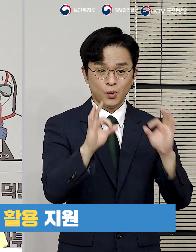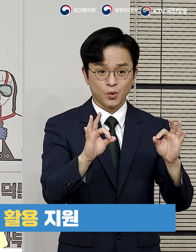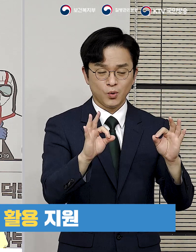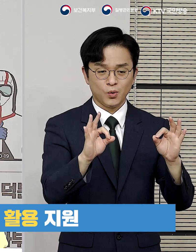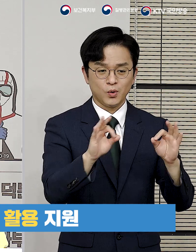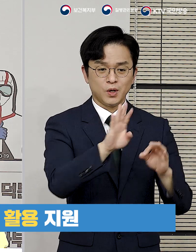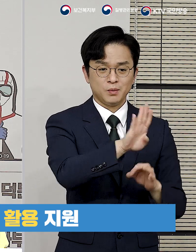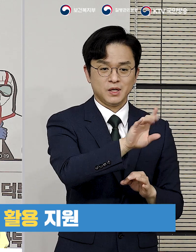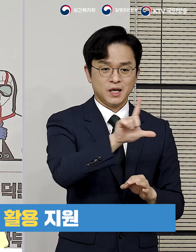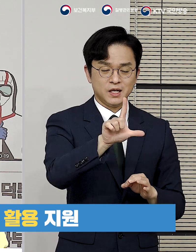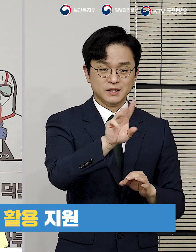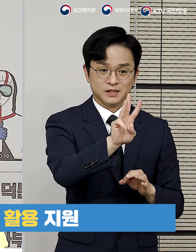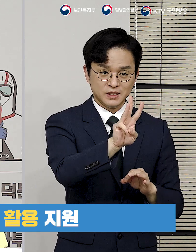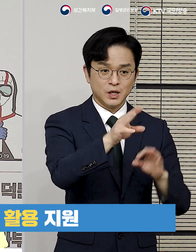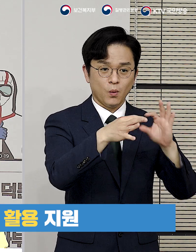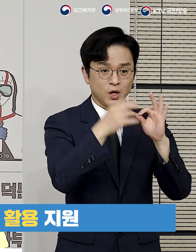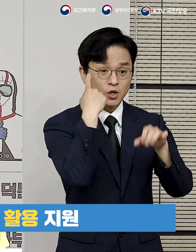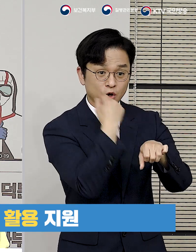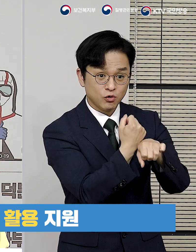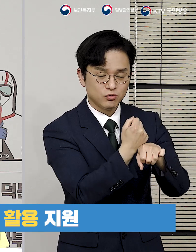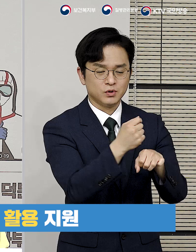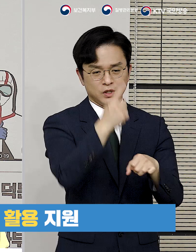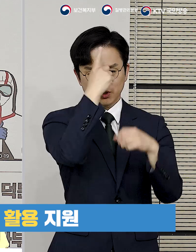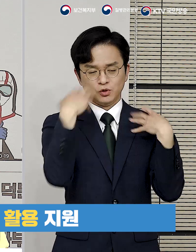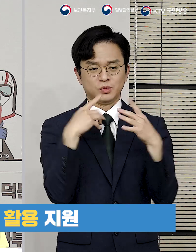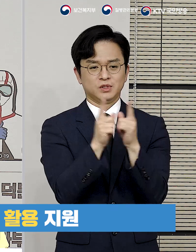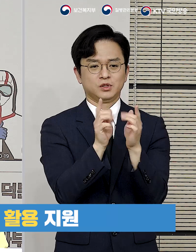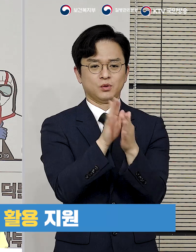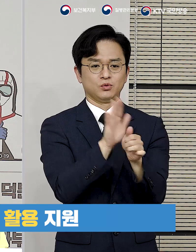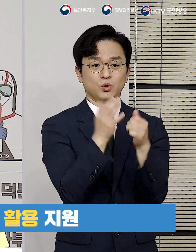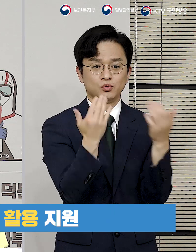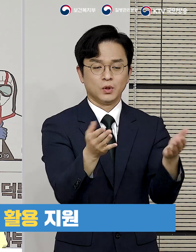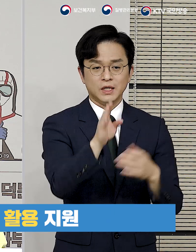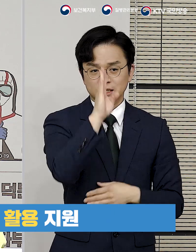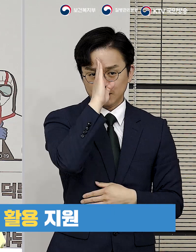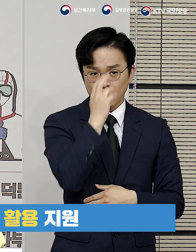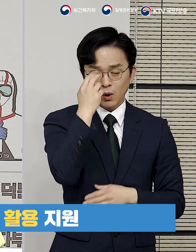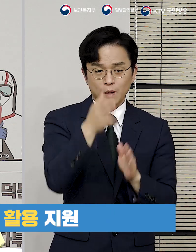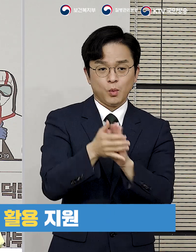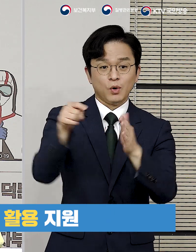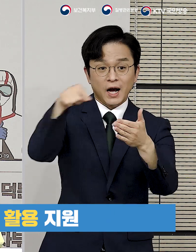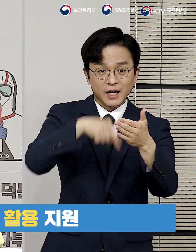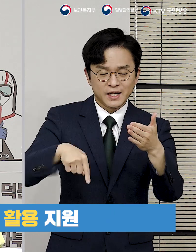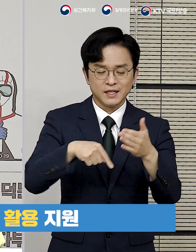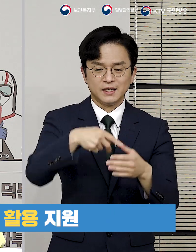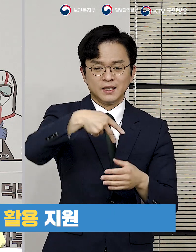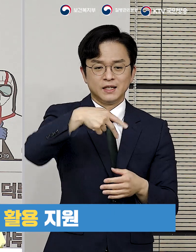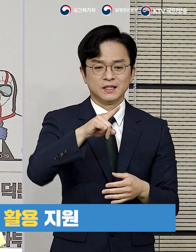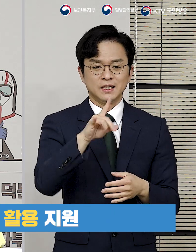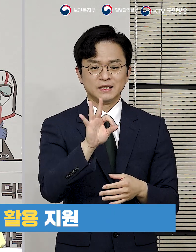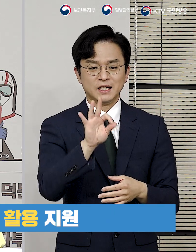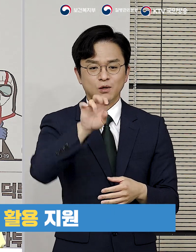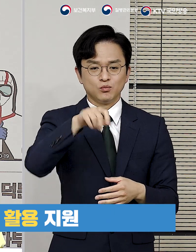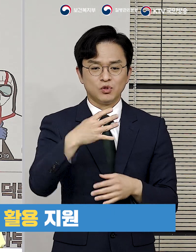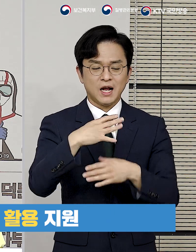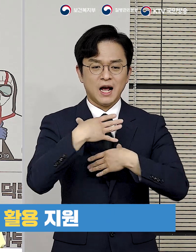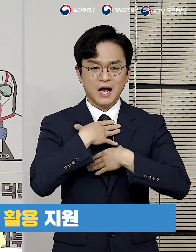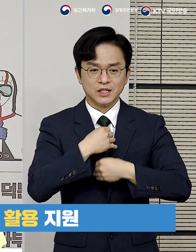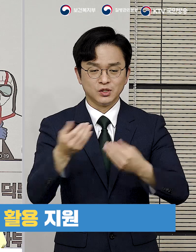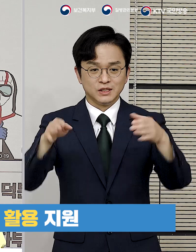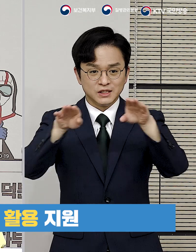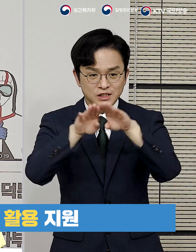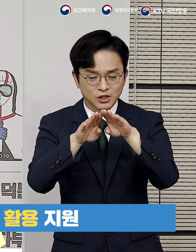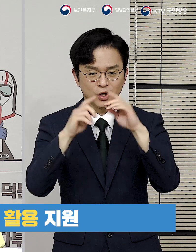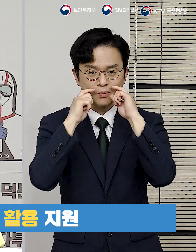운영 기관과의 연계를 지원할 예정입니다. 질병관리본부 내에